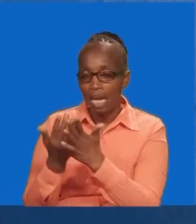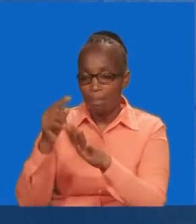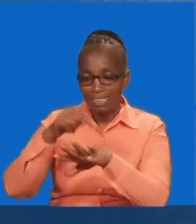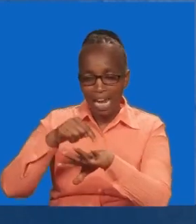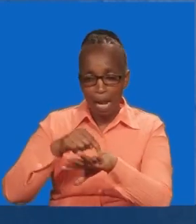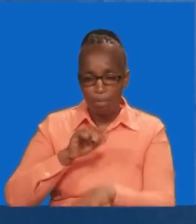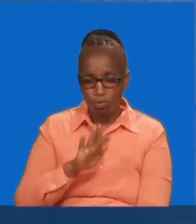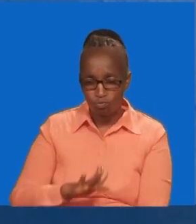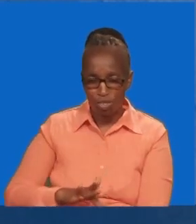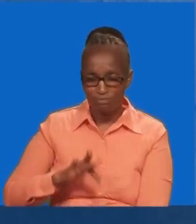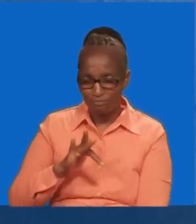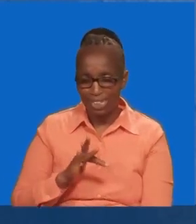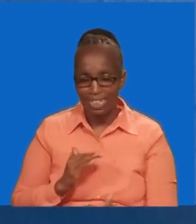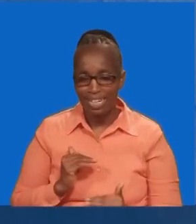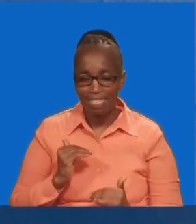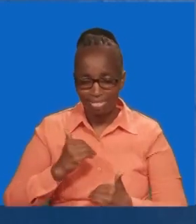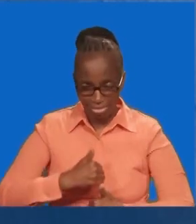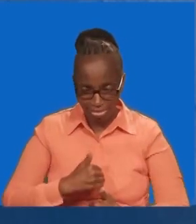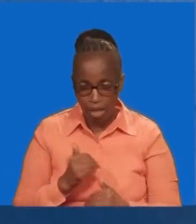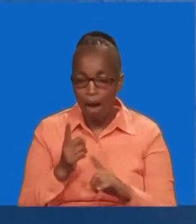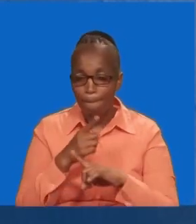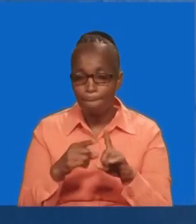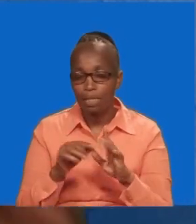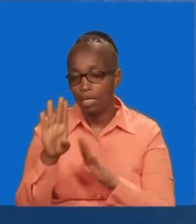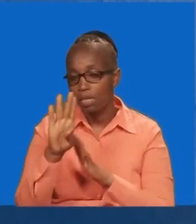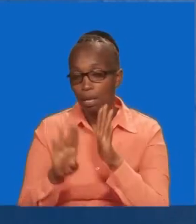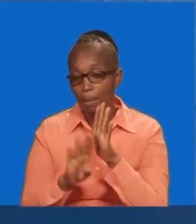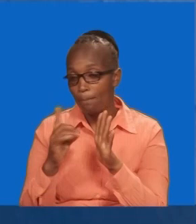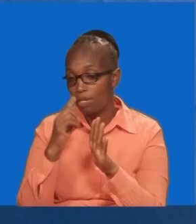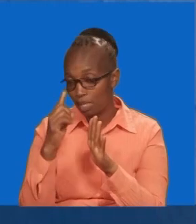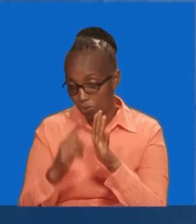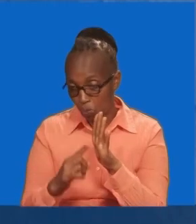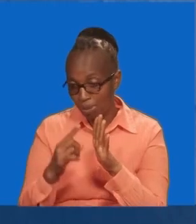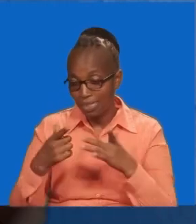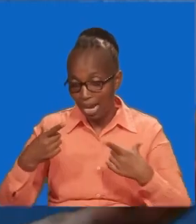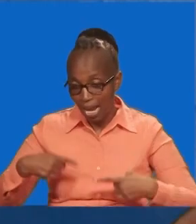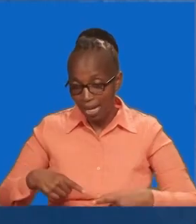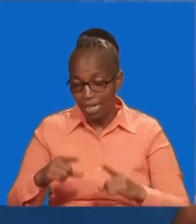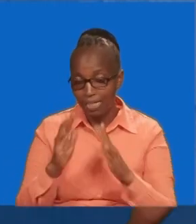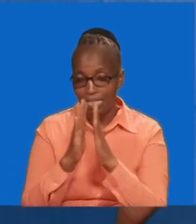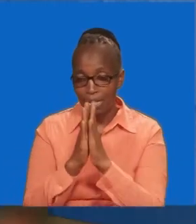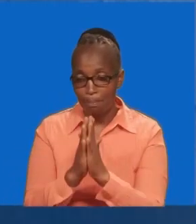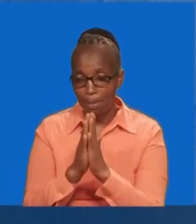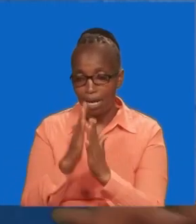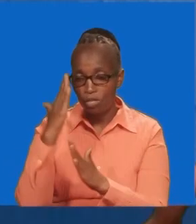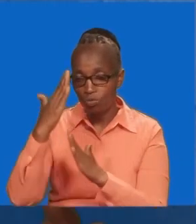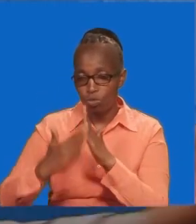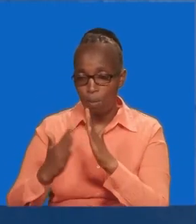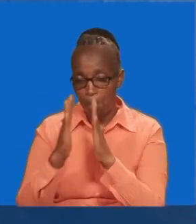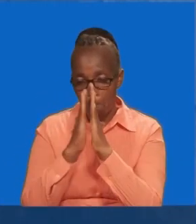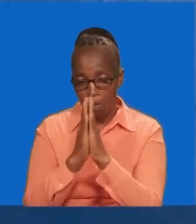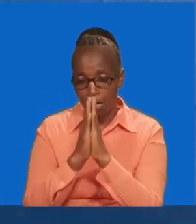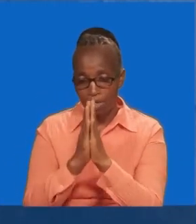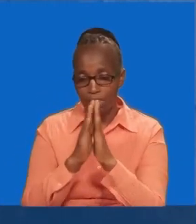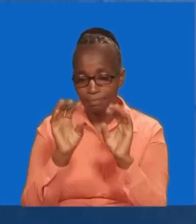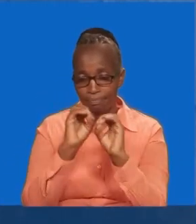ingapokuwa wakati mwingine tunachoka sana, Biblia inasema ya kwamba, let us pray, tusikome